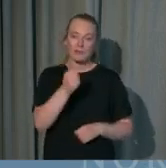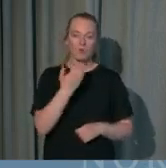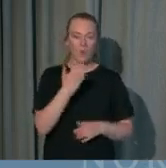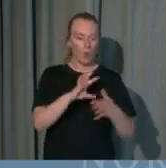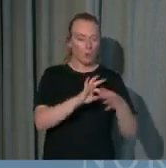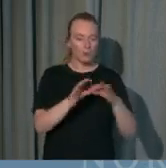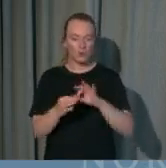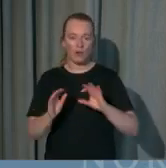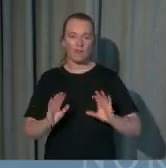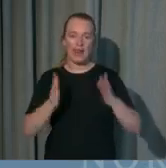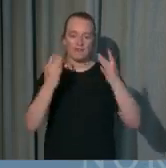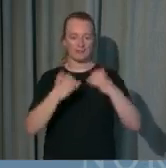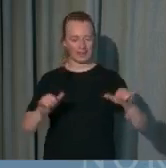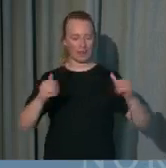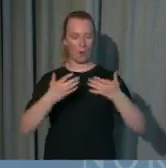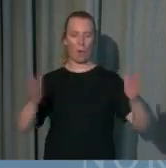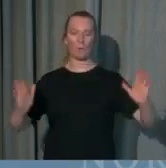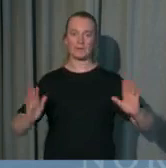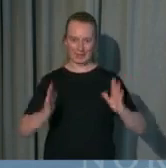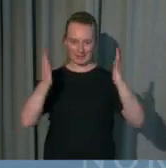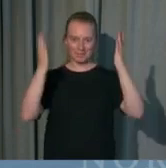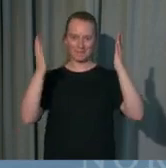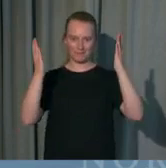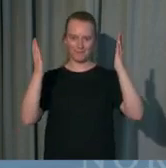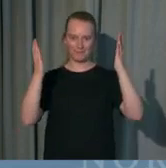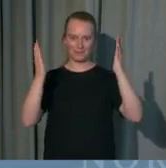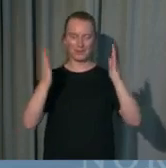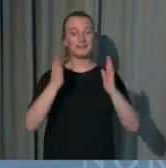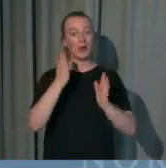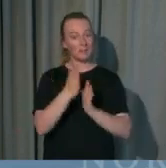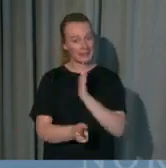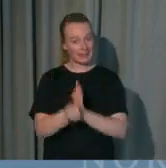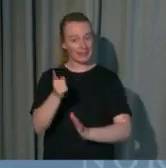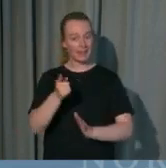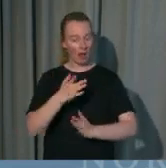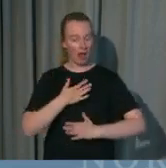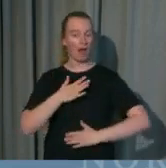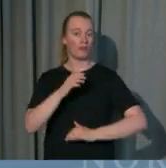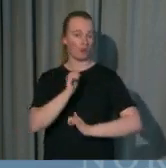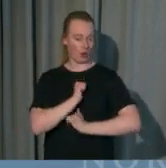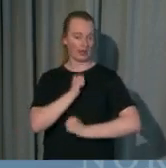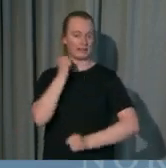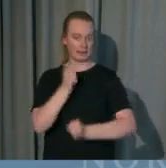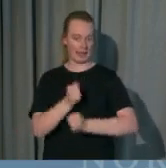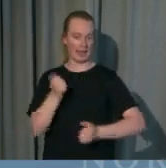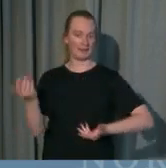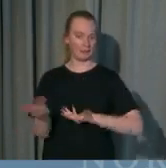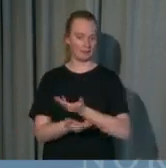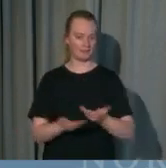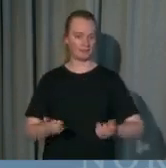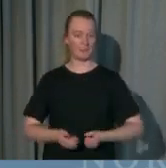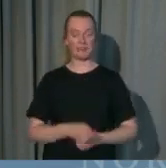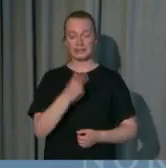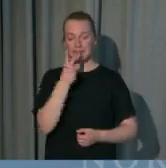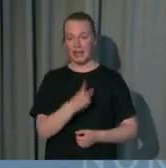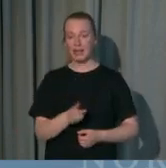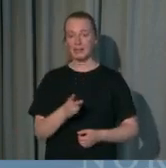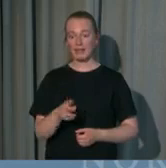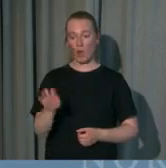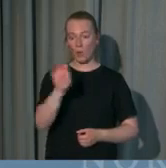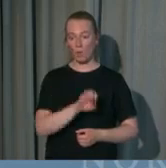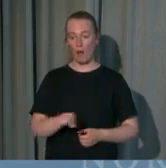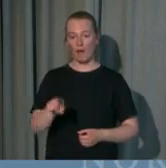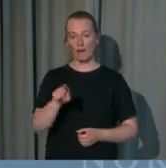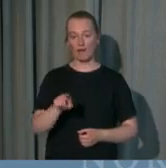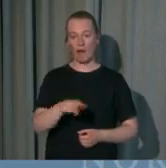frihet, åpne liv, samtidig som vi skal ha trygghet og sikkerhet. Og vi har sett fra andre land i Europa, som vi kan sammenligne oss